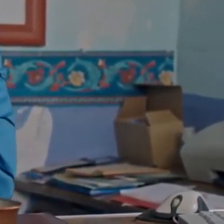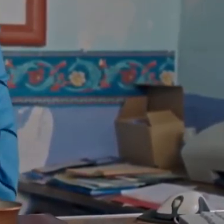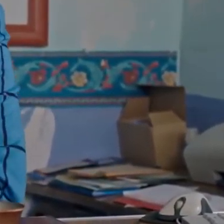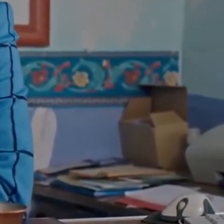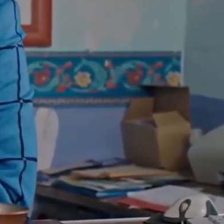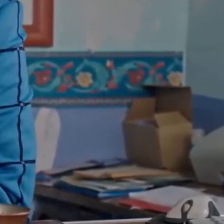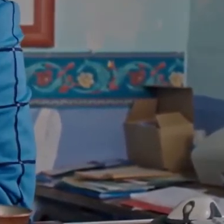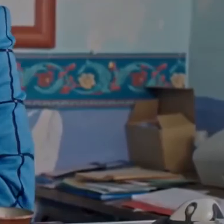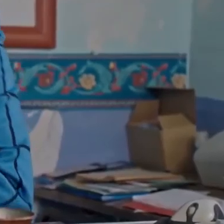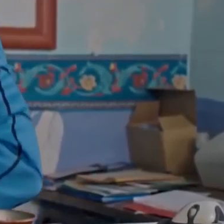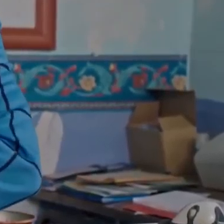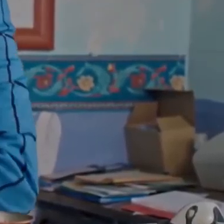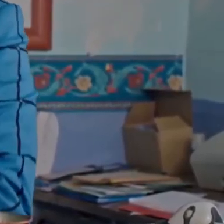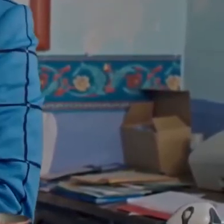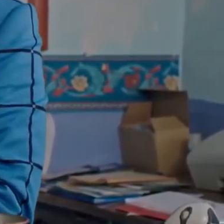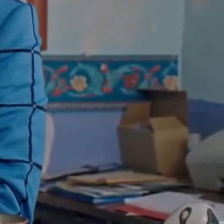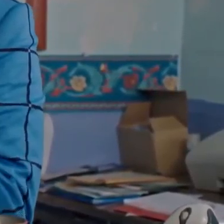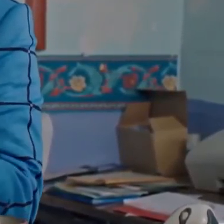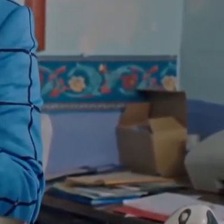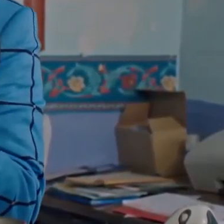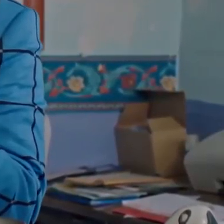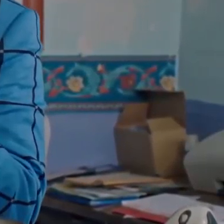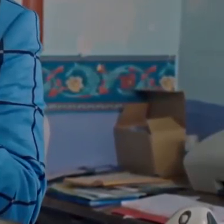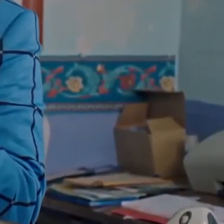bekliyor. Bıraktığı yiyeceği aldı.